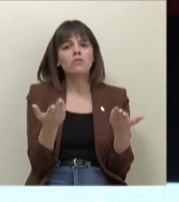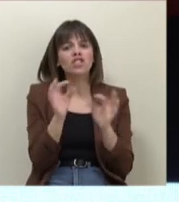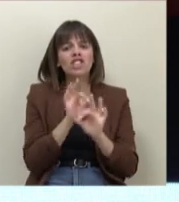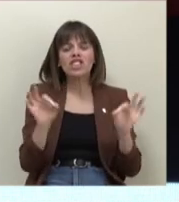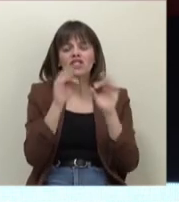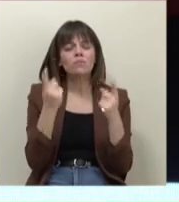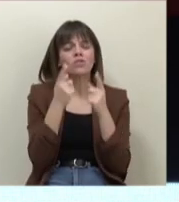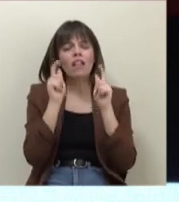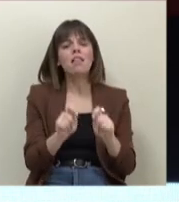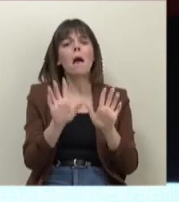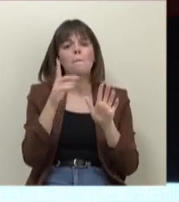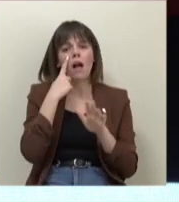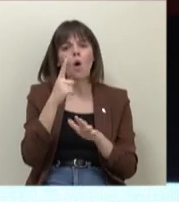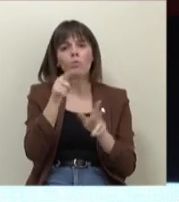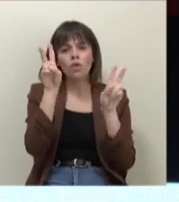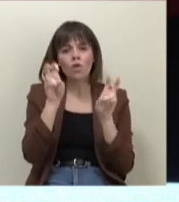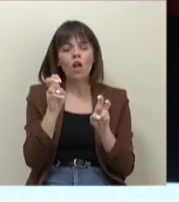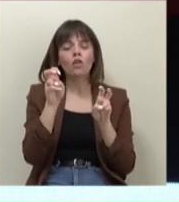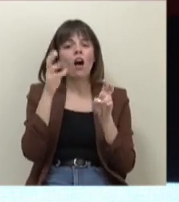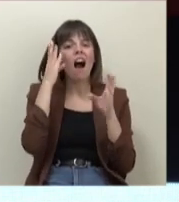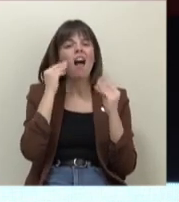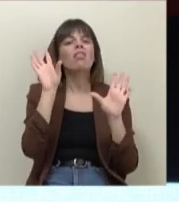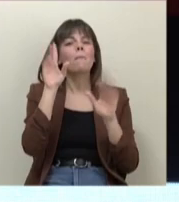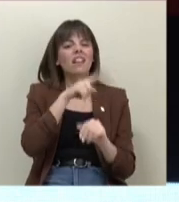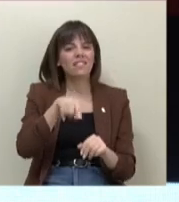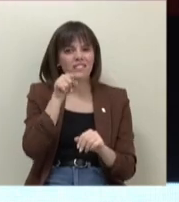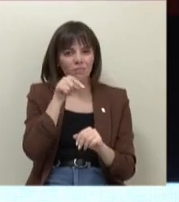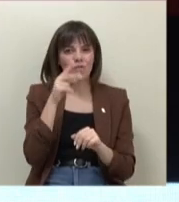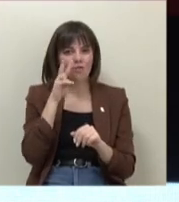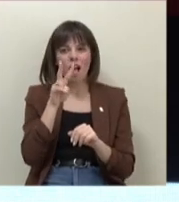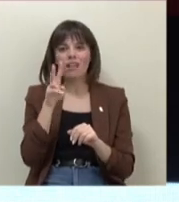Hiçbir şey yapmadıklarını, meseleyi anlamadıklarını bugünkü tablo gösteriyor.